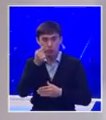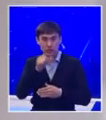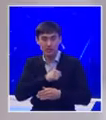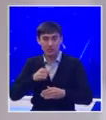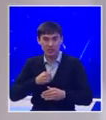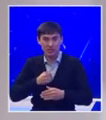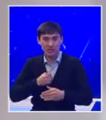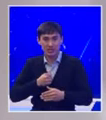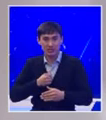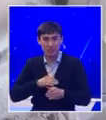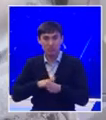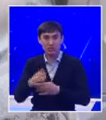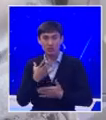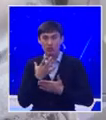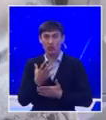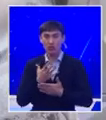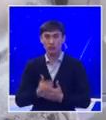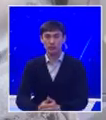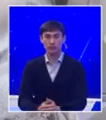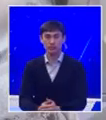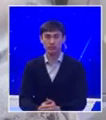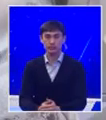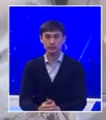самостоятельно сделать полноценный вдох.